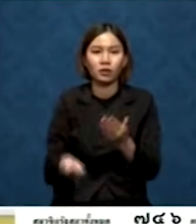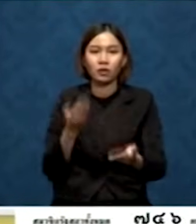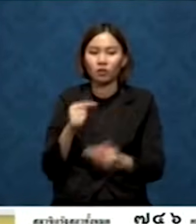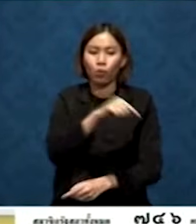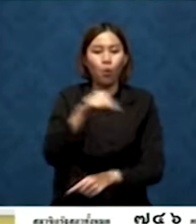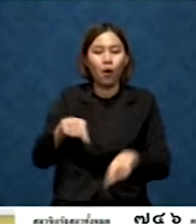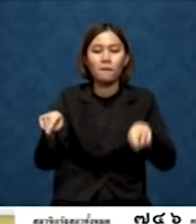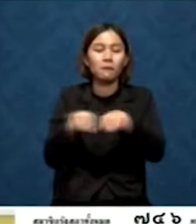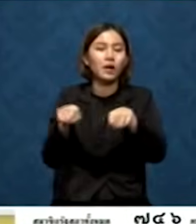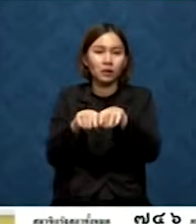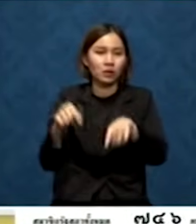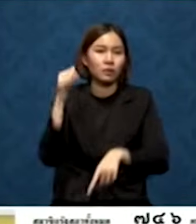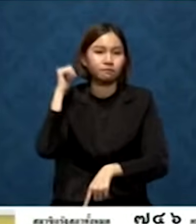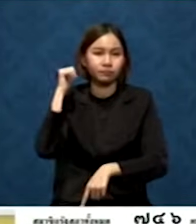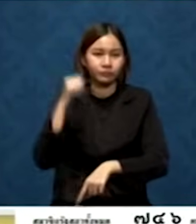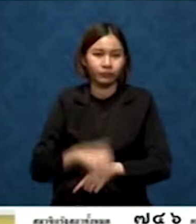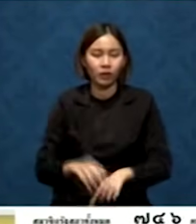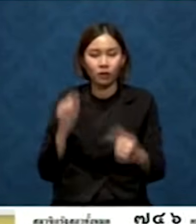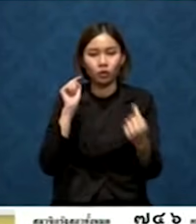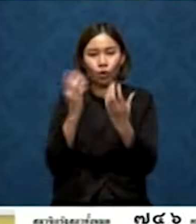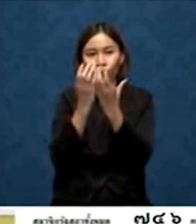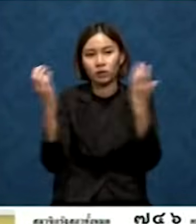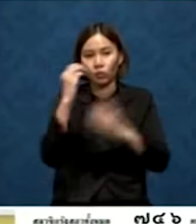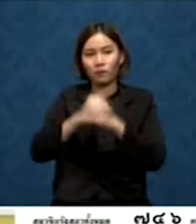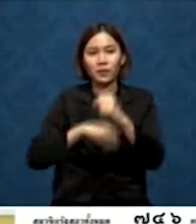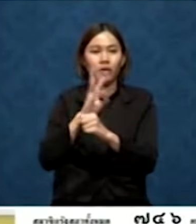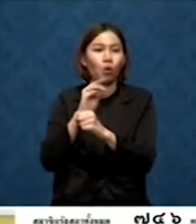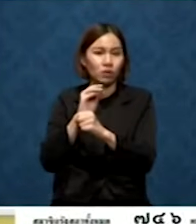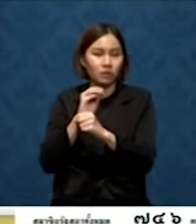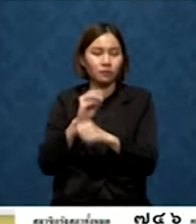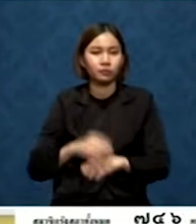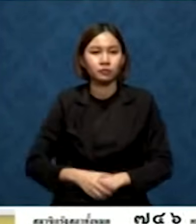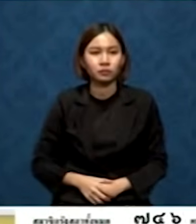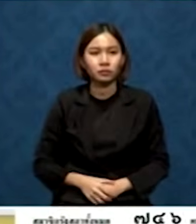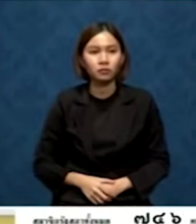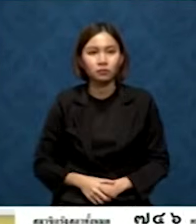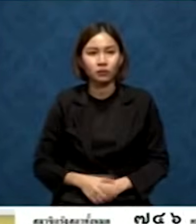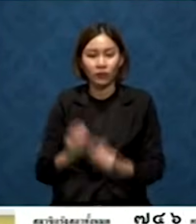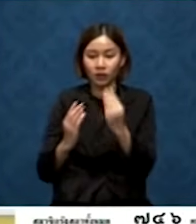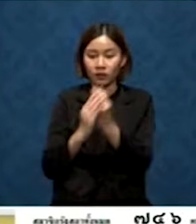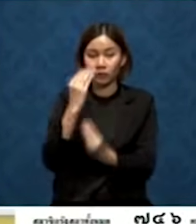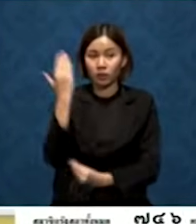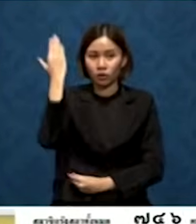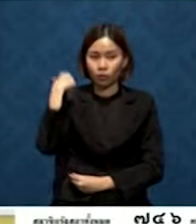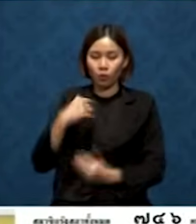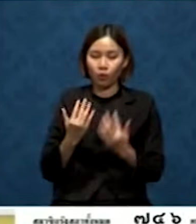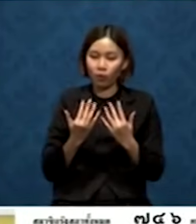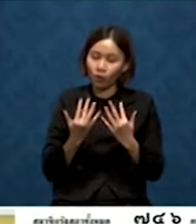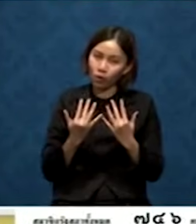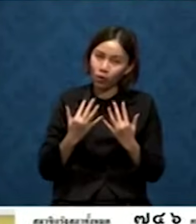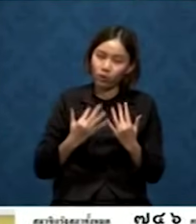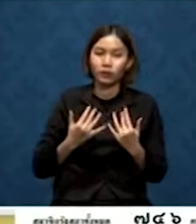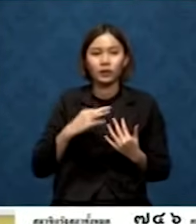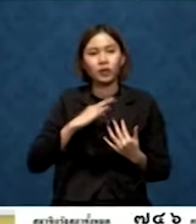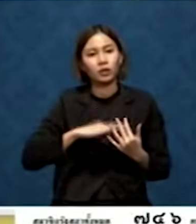อย่างมีนัยยะสำคัญจากรัฐธรรมนูญฉบับปัจจุบันสัปดาห์ที่ผ่านมาผมเลยเฝ้ารอด้วยความกังวลครับ